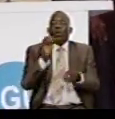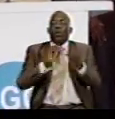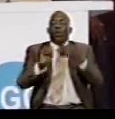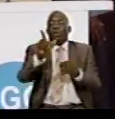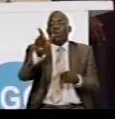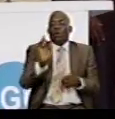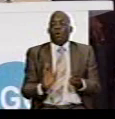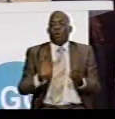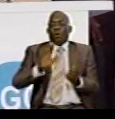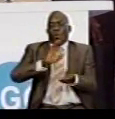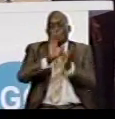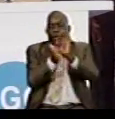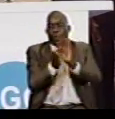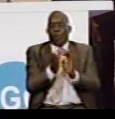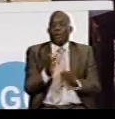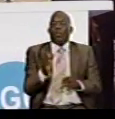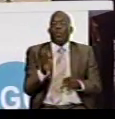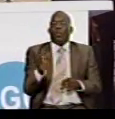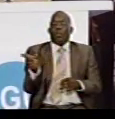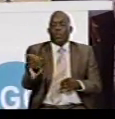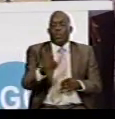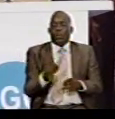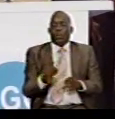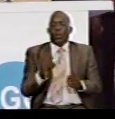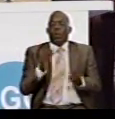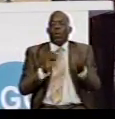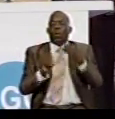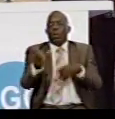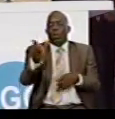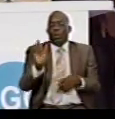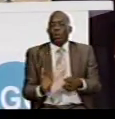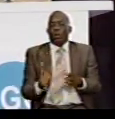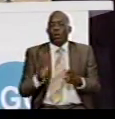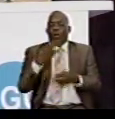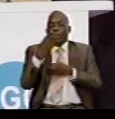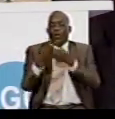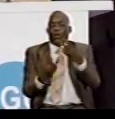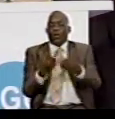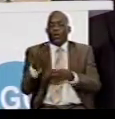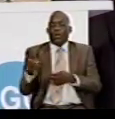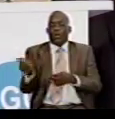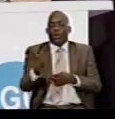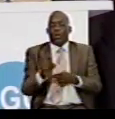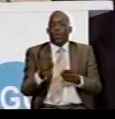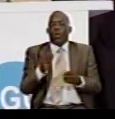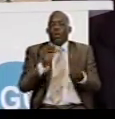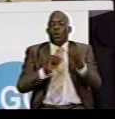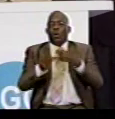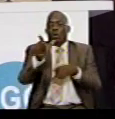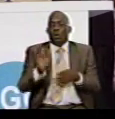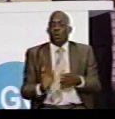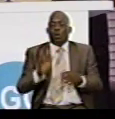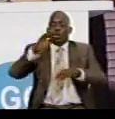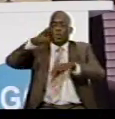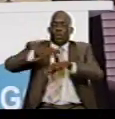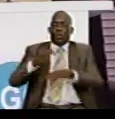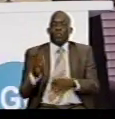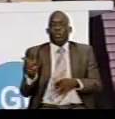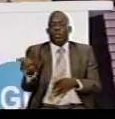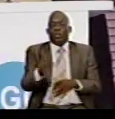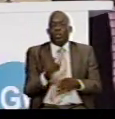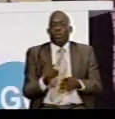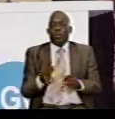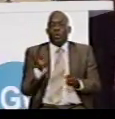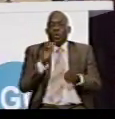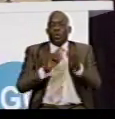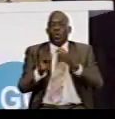Oh Dieu, qu'ils soient convertis. Oh God, visit them. Oh Dieu, visite-les. Oh God, touch their hearts. Oh Dieu, touche leur cœur. Oh God,